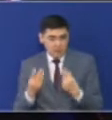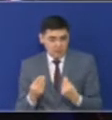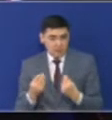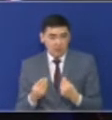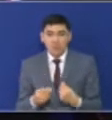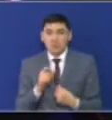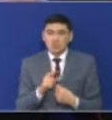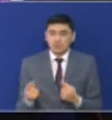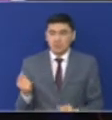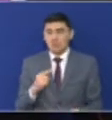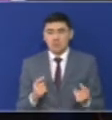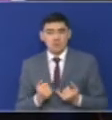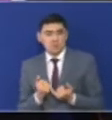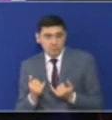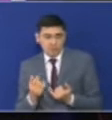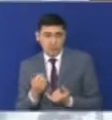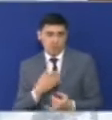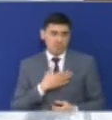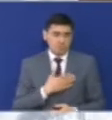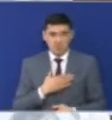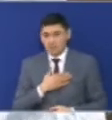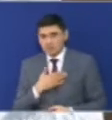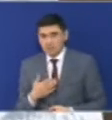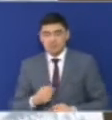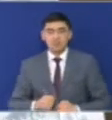проявляют уважение и признательность друг другу.